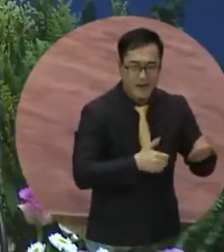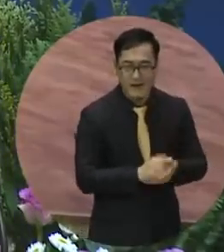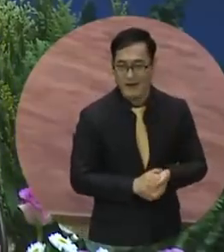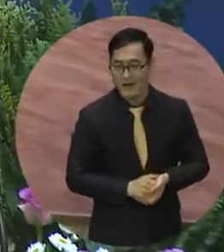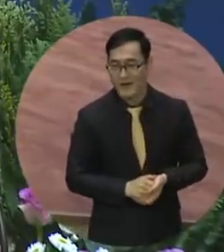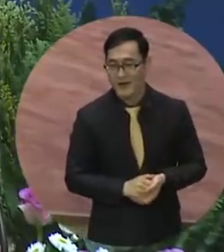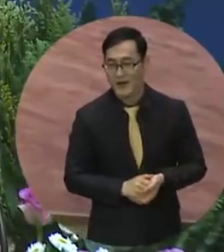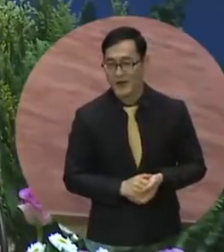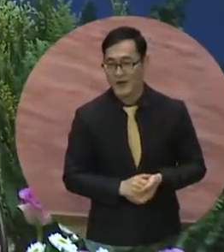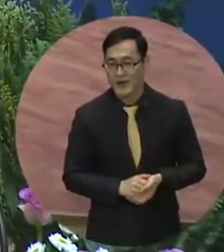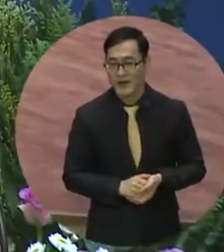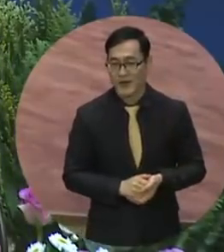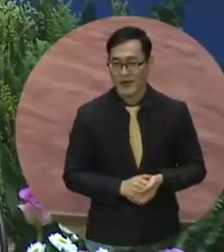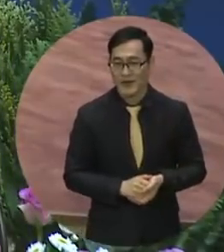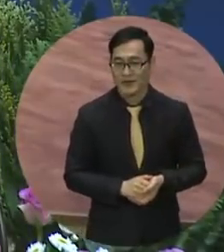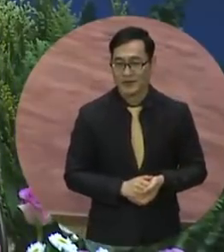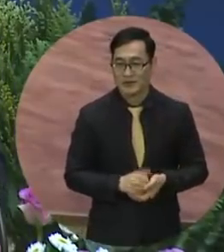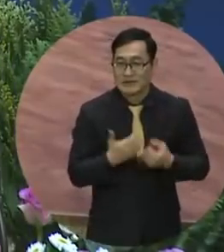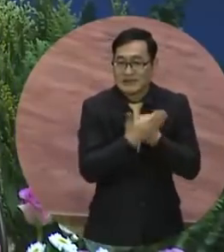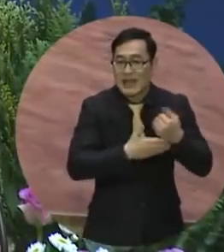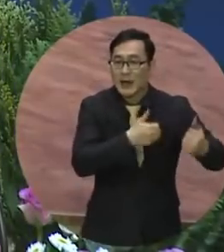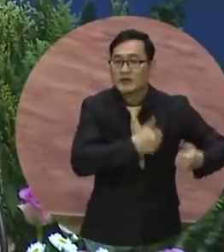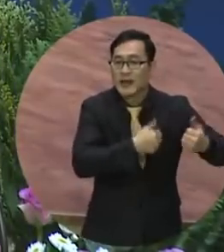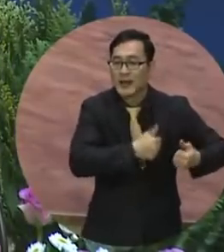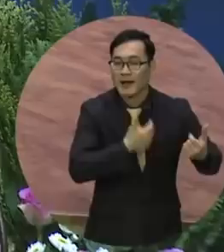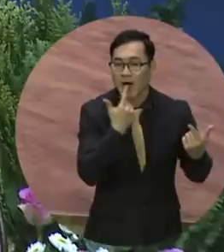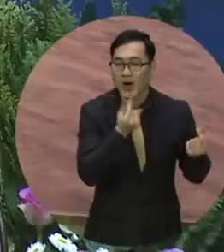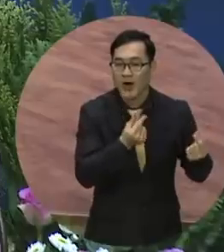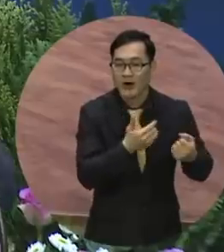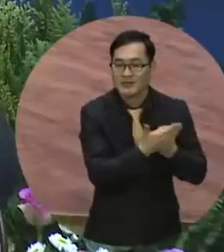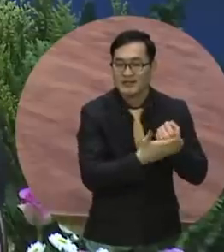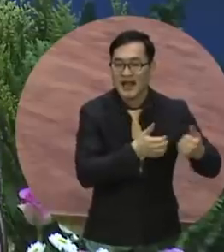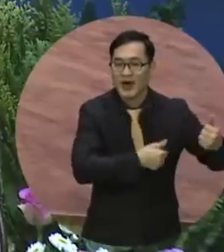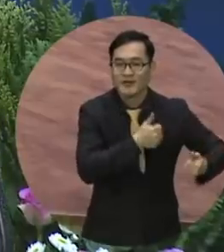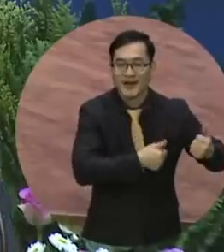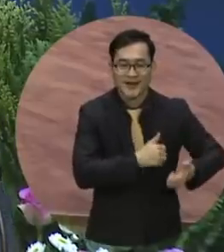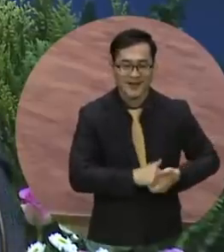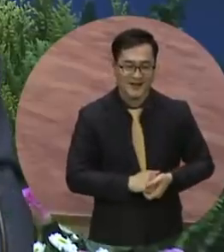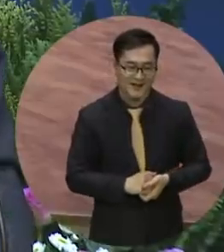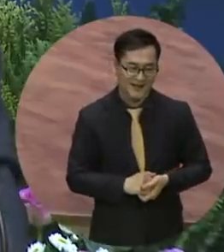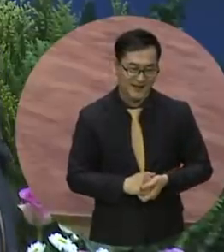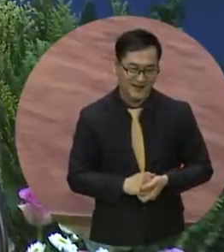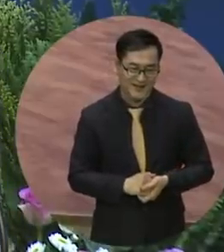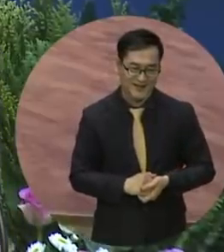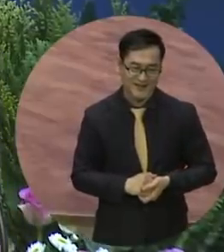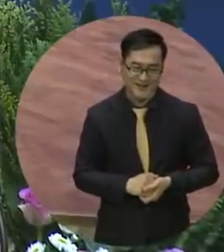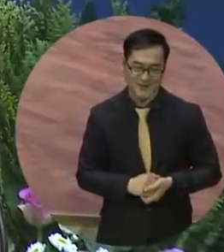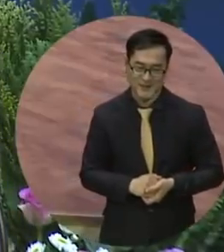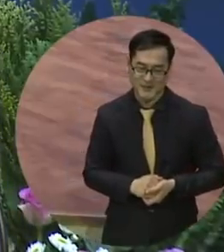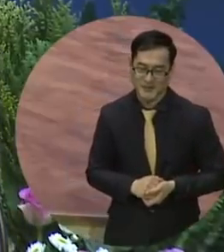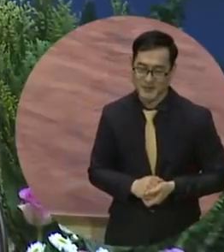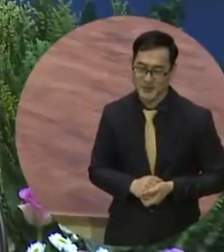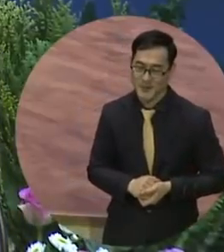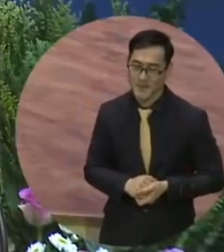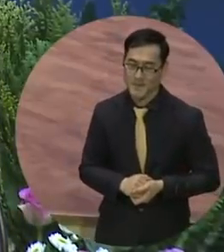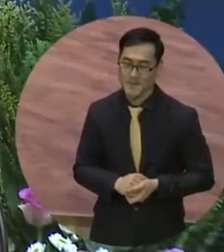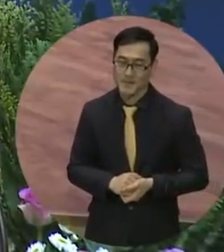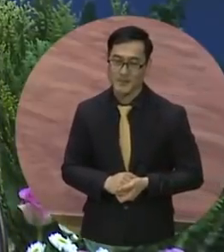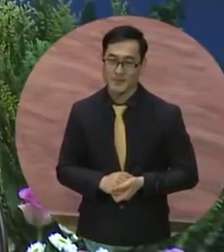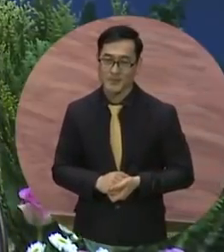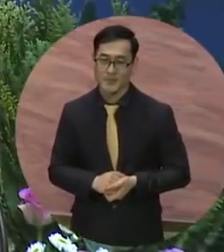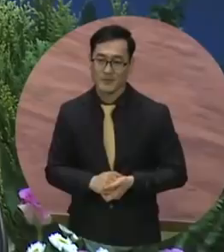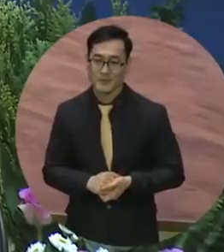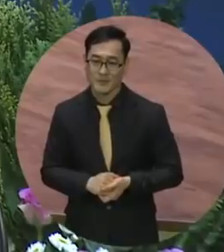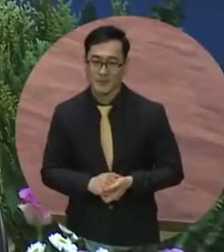서로 서로가 이게 반면 거울이 되어서 쳐다보면서 아, 그렇구나. 서로 여러분요. 여러분 남들은 다 행복하고